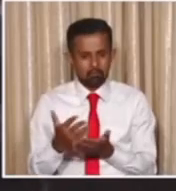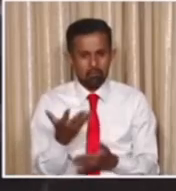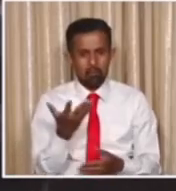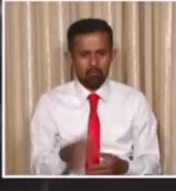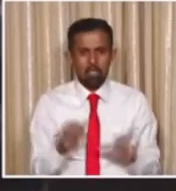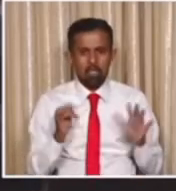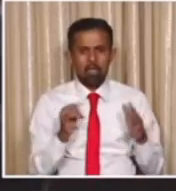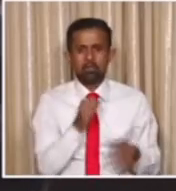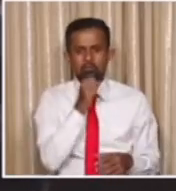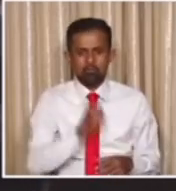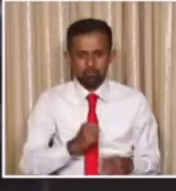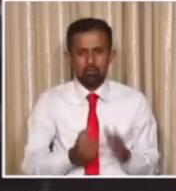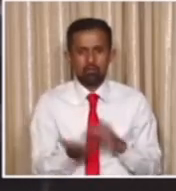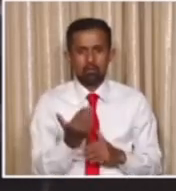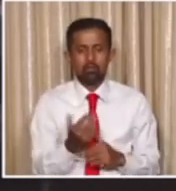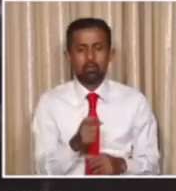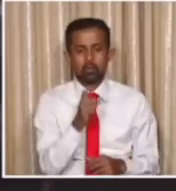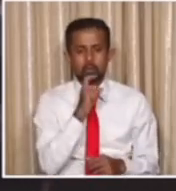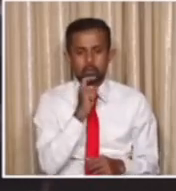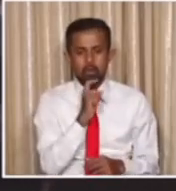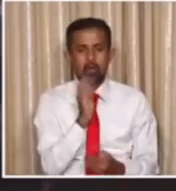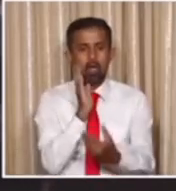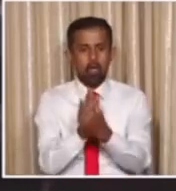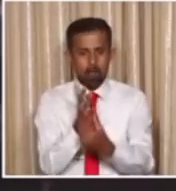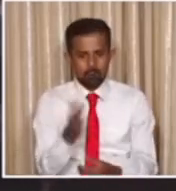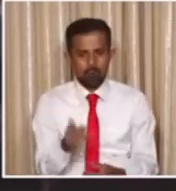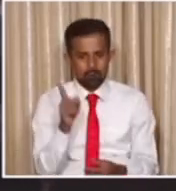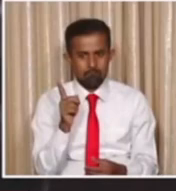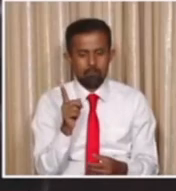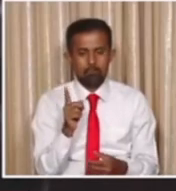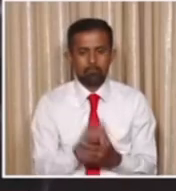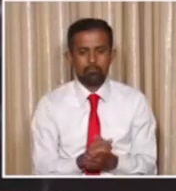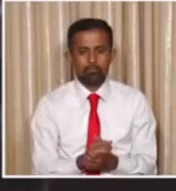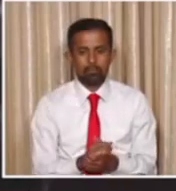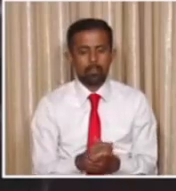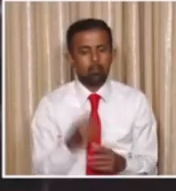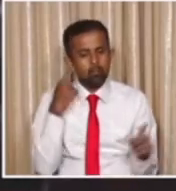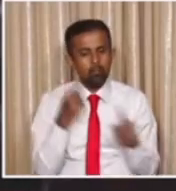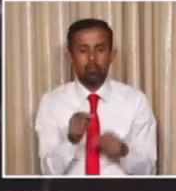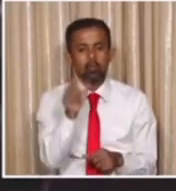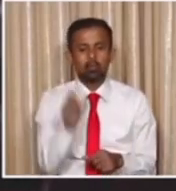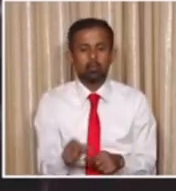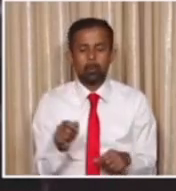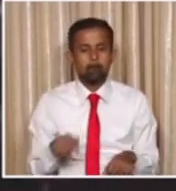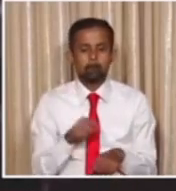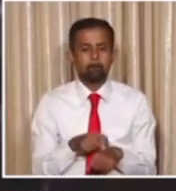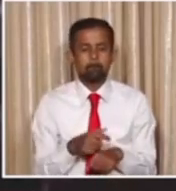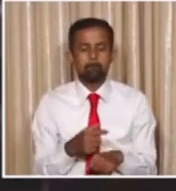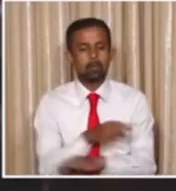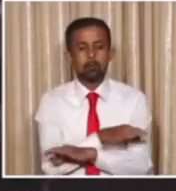එහෙම 60න් විශ්‍රාම යාමත් ඒකට අධිකරණ ඒ නඩුවකුත් තියෙන බව මම දන්නවා. මේ සම්බන්ධයෙන් ඔබතුමා මේ වන විට අරගෙන